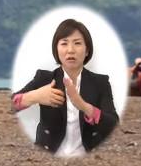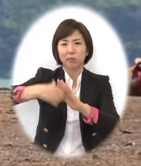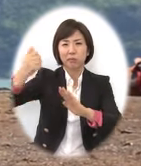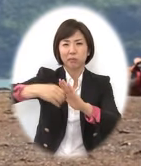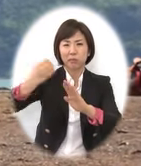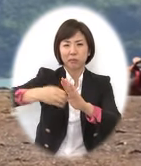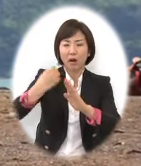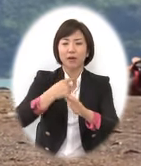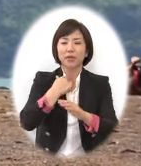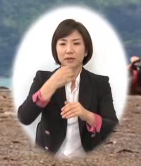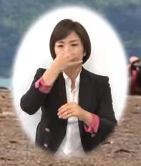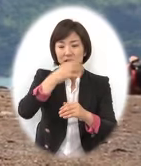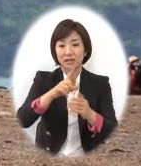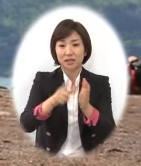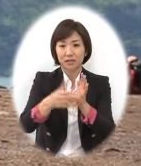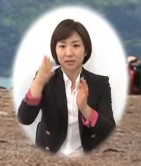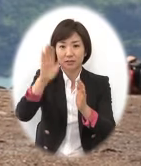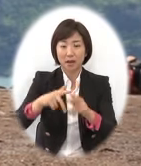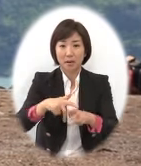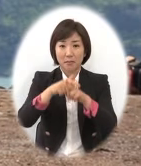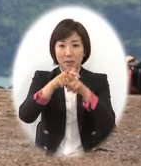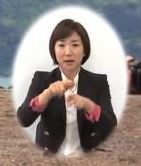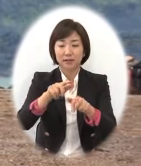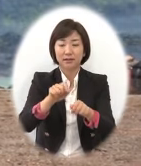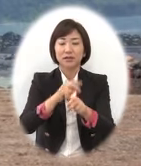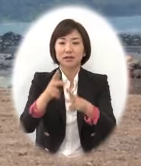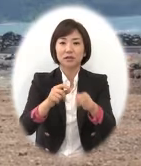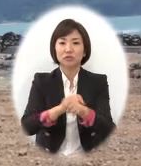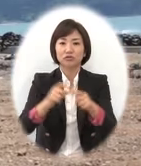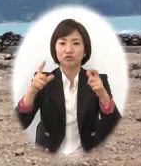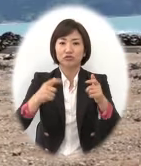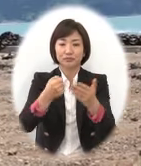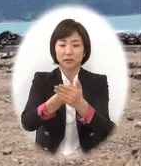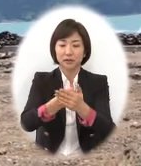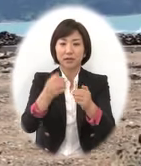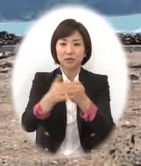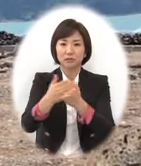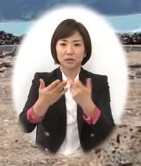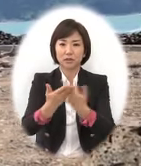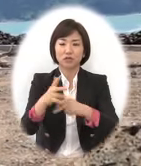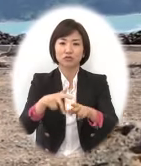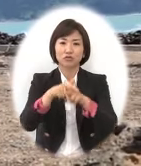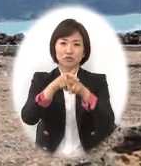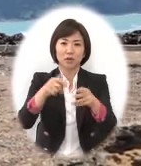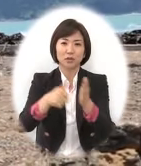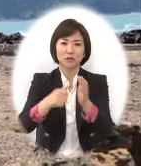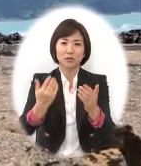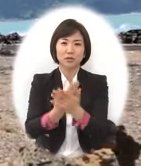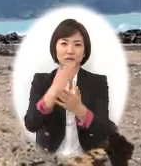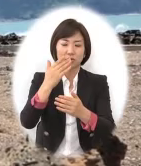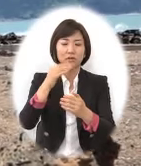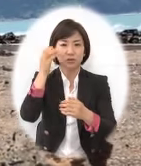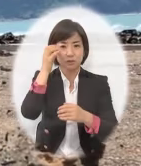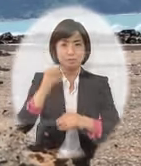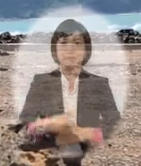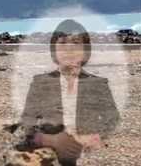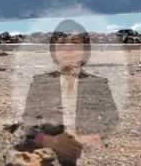시기를 겪었지만 말산업 특구 지정으로 인해 다시 한번 제주마의 명성이 높아지길 기원합니다.